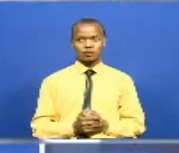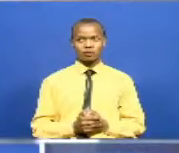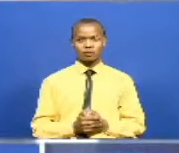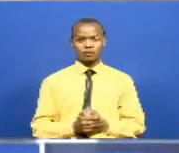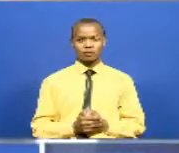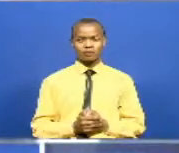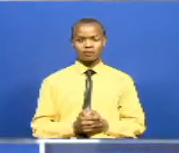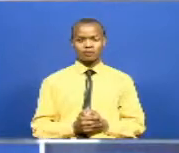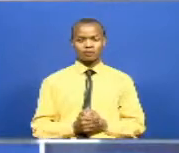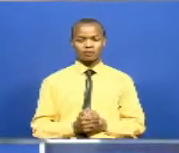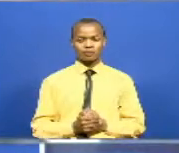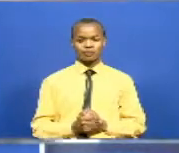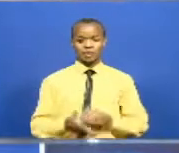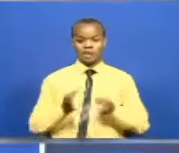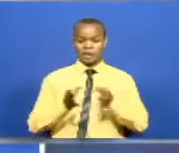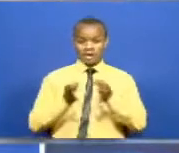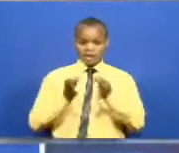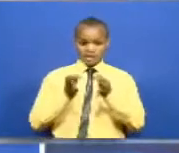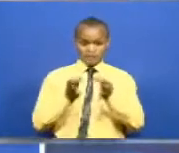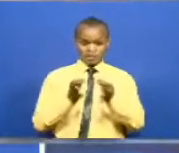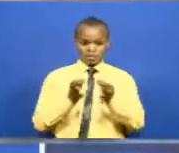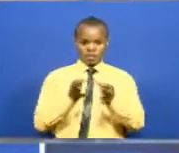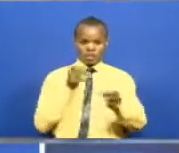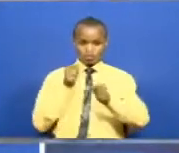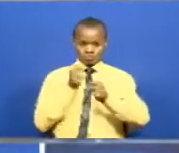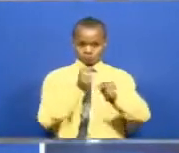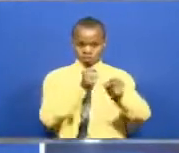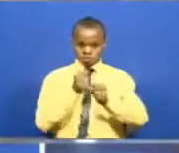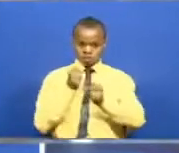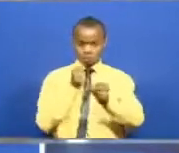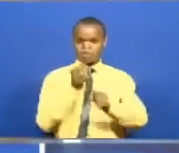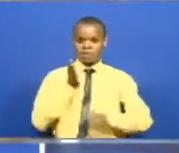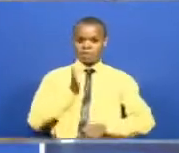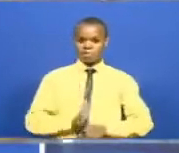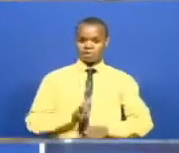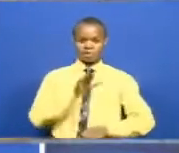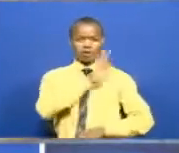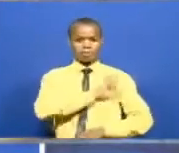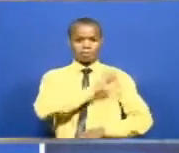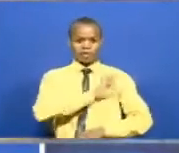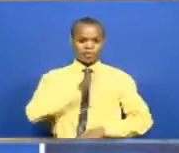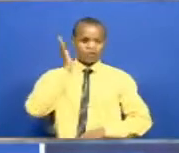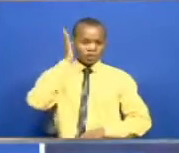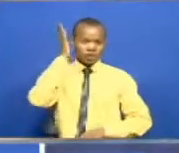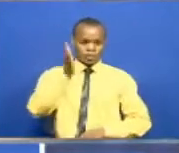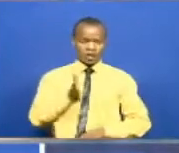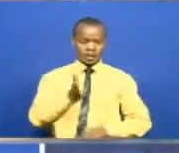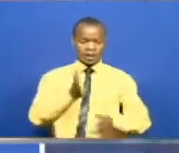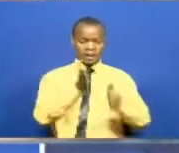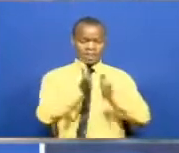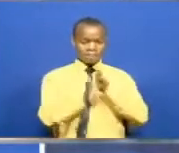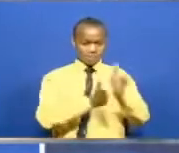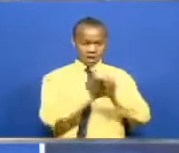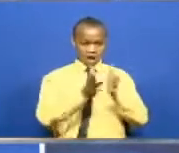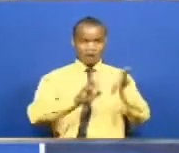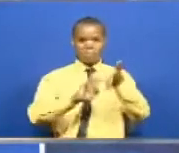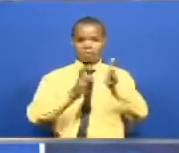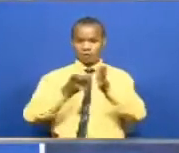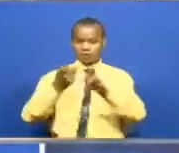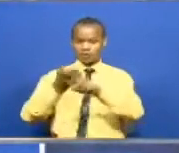In order for them to benefit from this initiative from His Excellency the President, let us